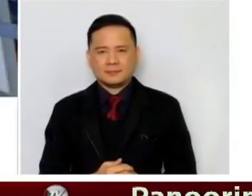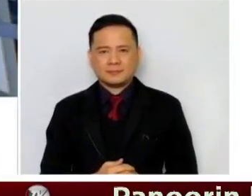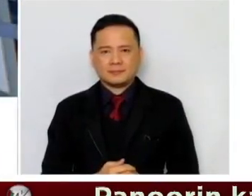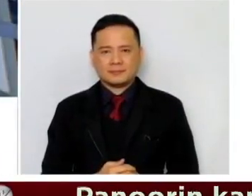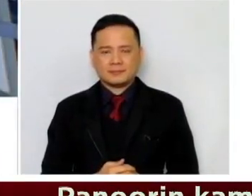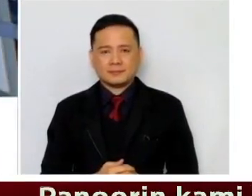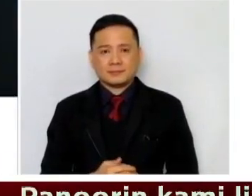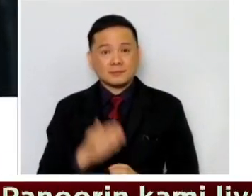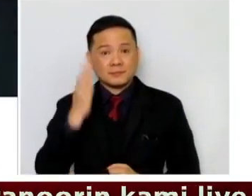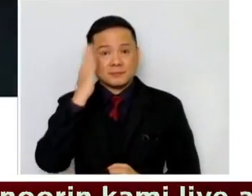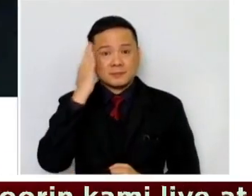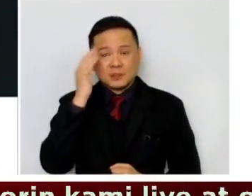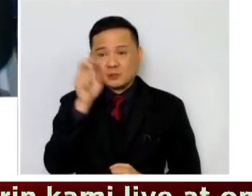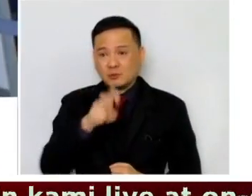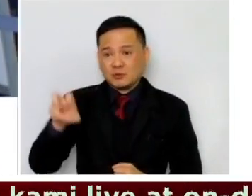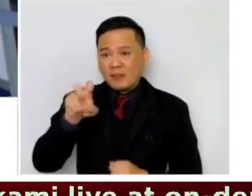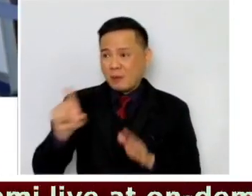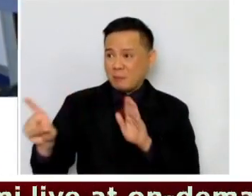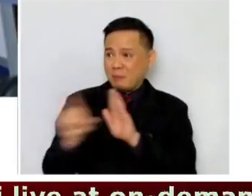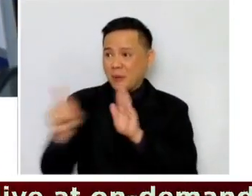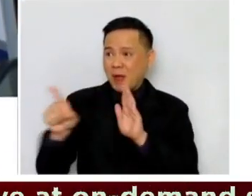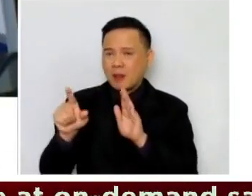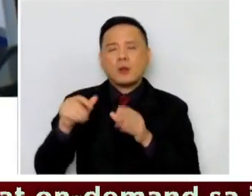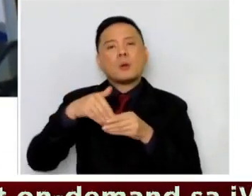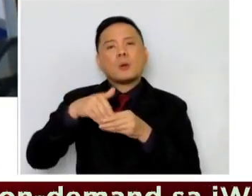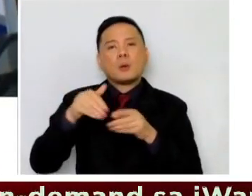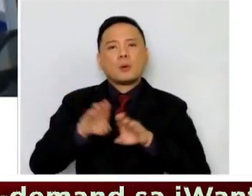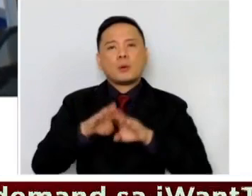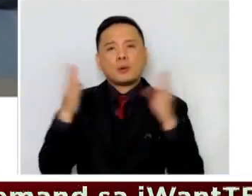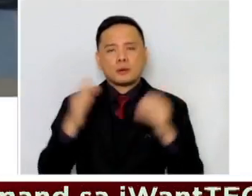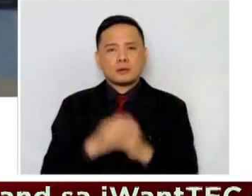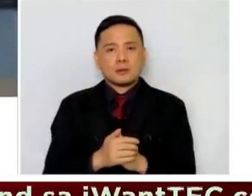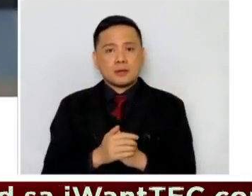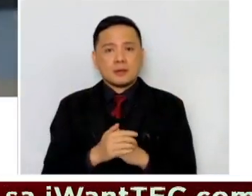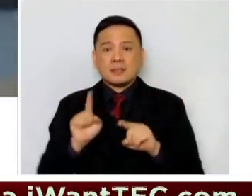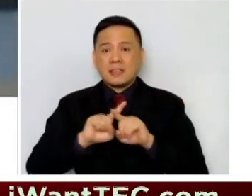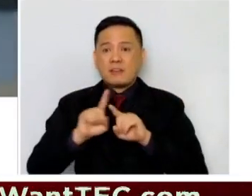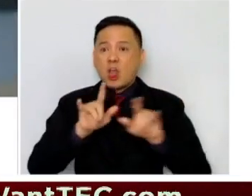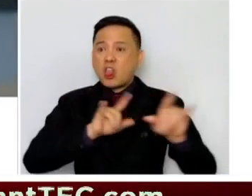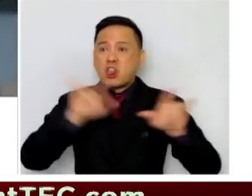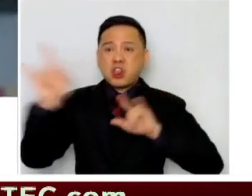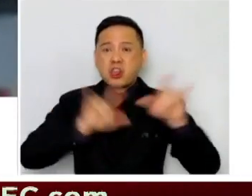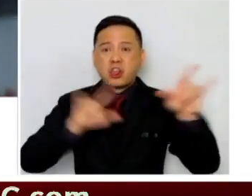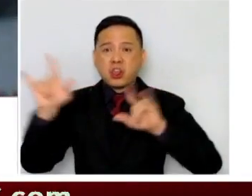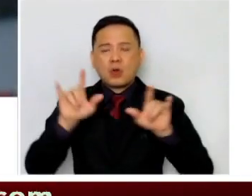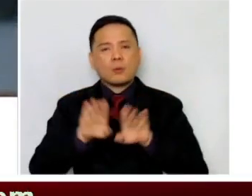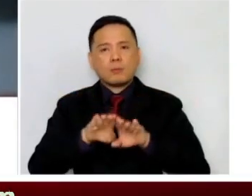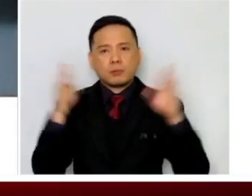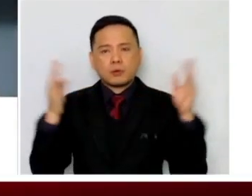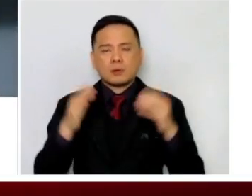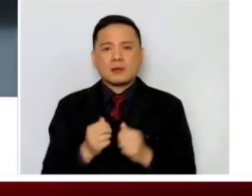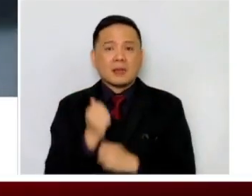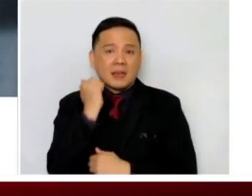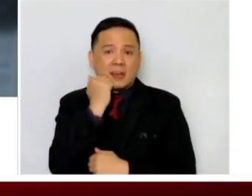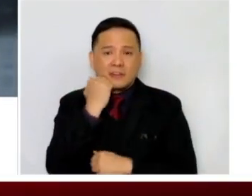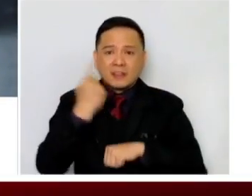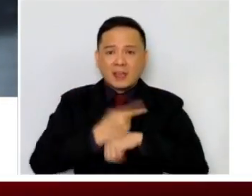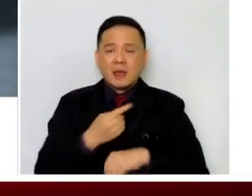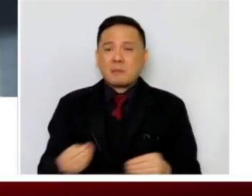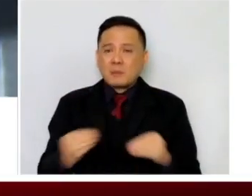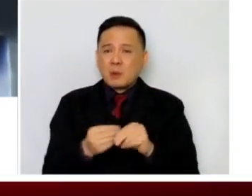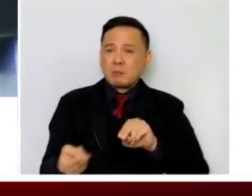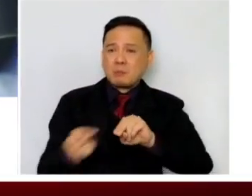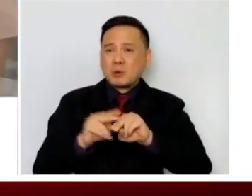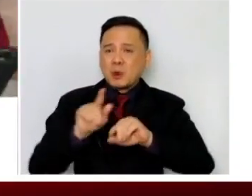Sa pagluwag ng travel restrictions, muling umaarangkada ang mga biyahe. Mas dumadalas na ang flights kada araw at mas dumarami na ang